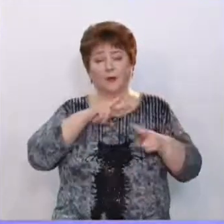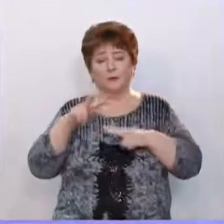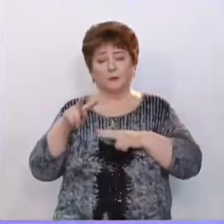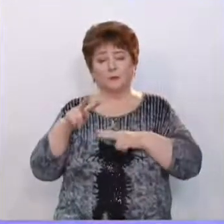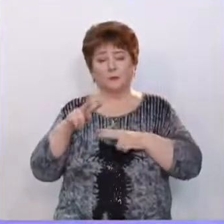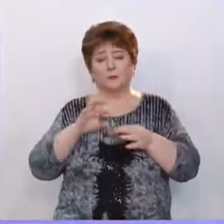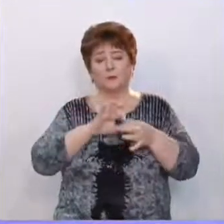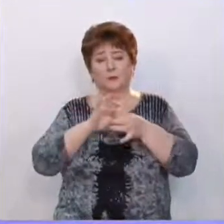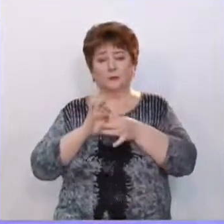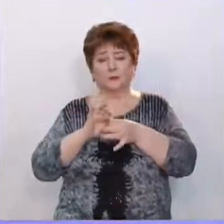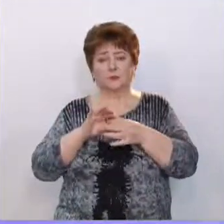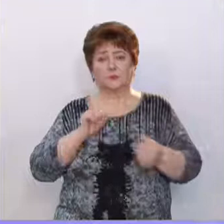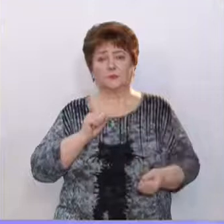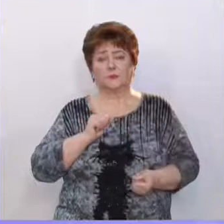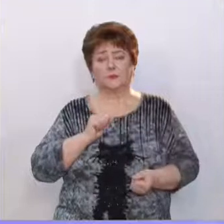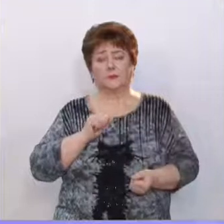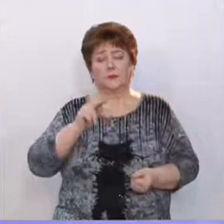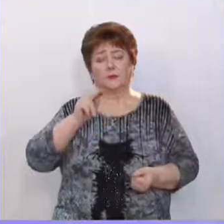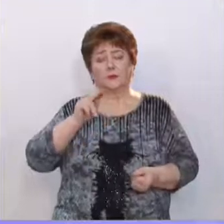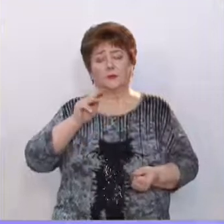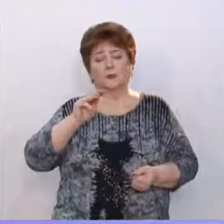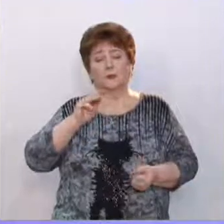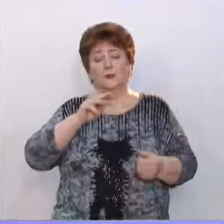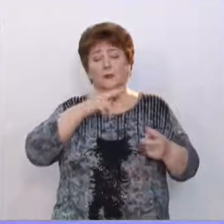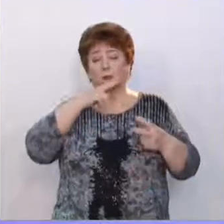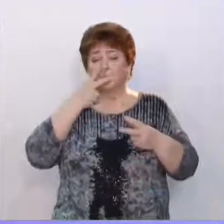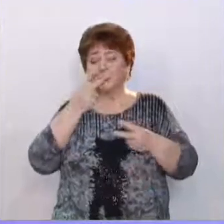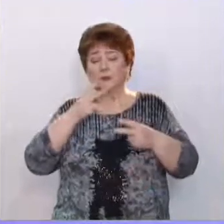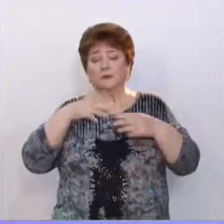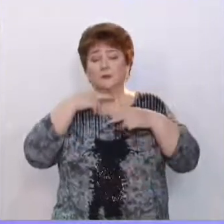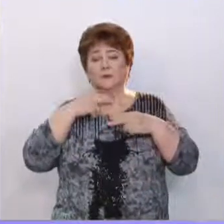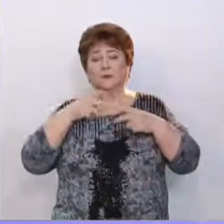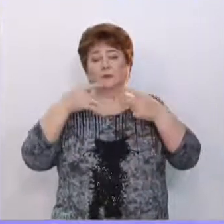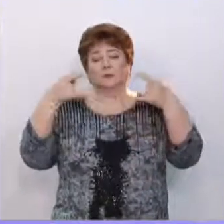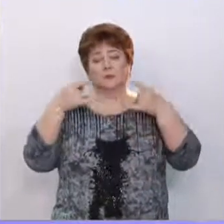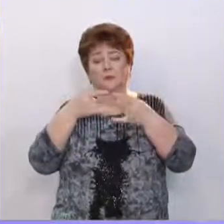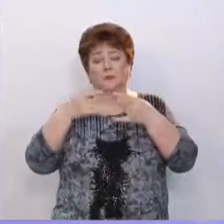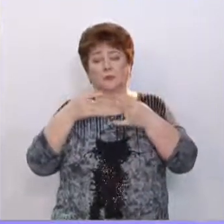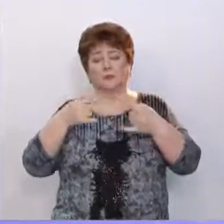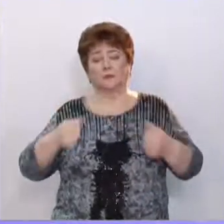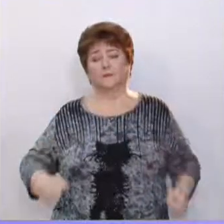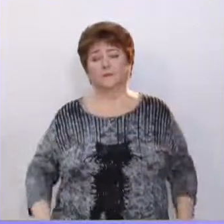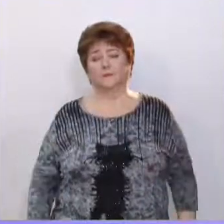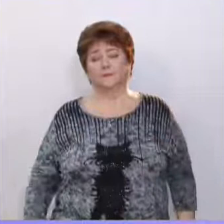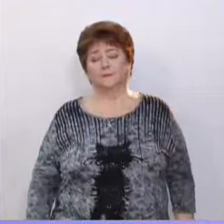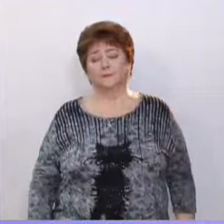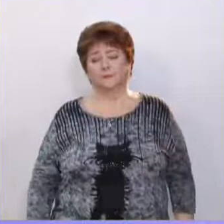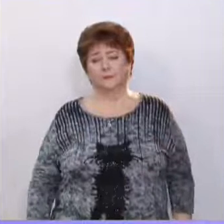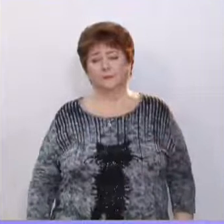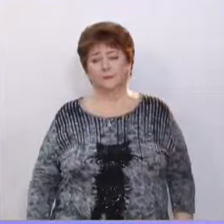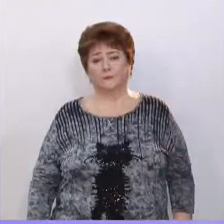Рассмотрим предложение. Чиж принес мышь на пятый этаж, а